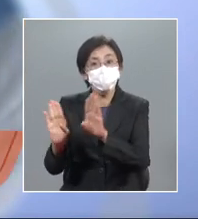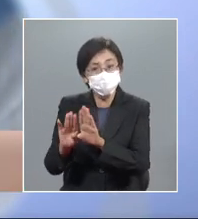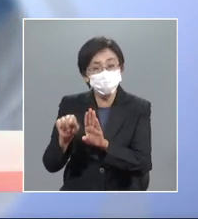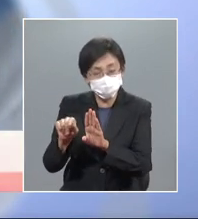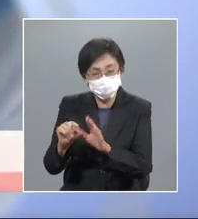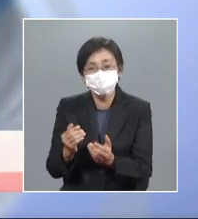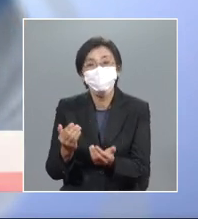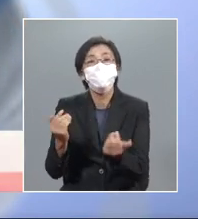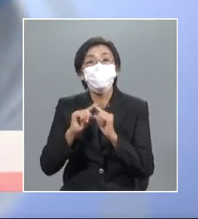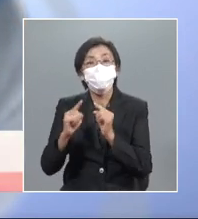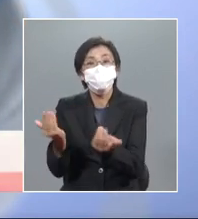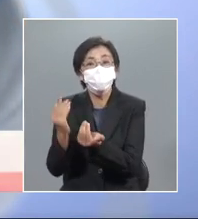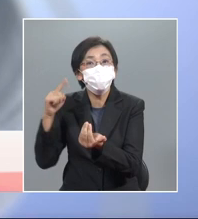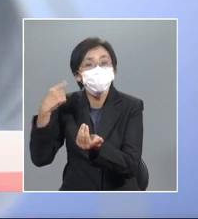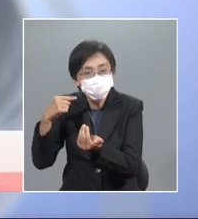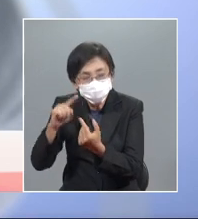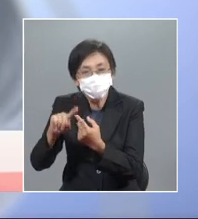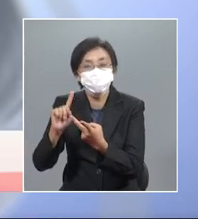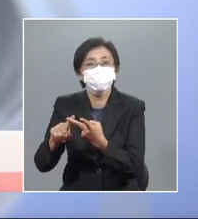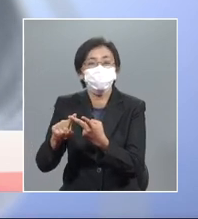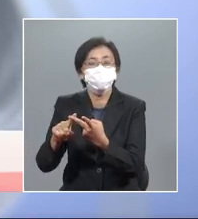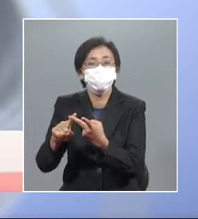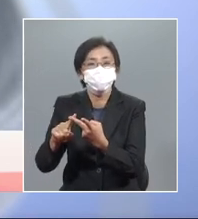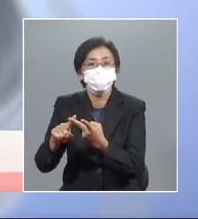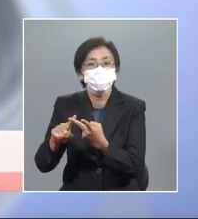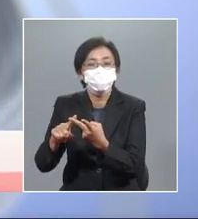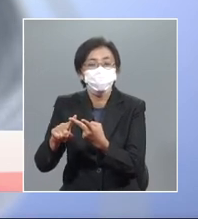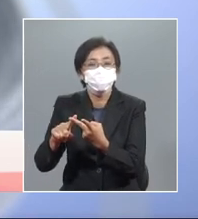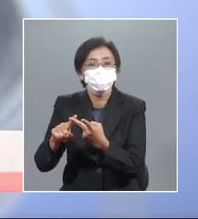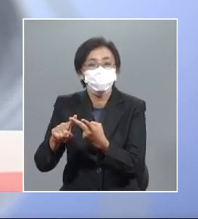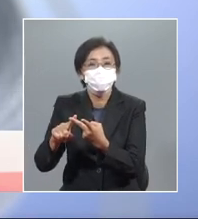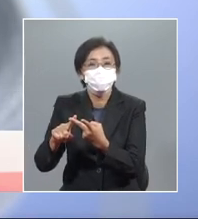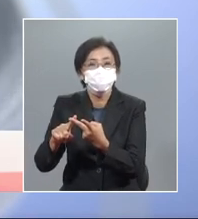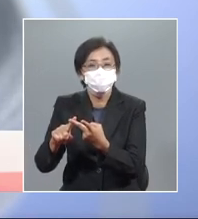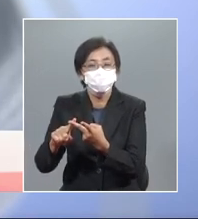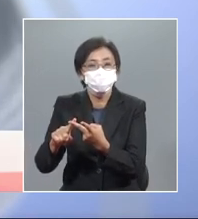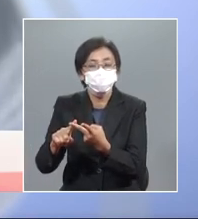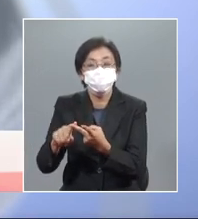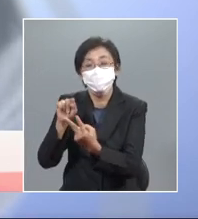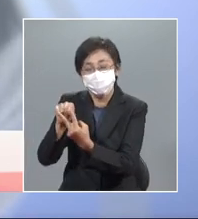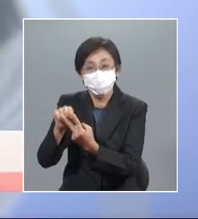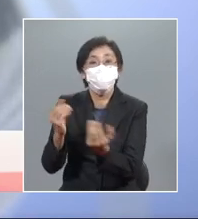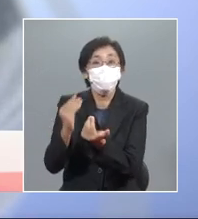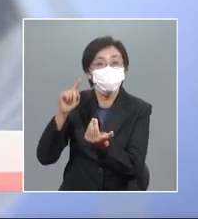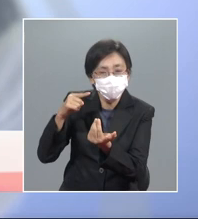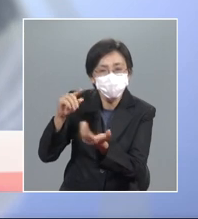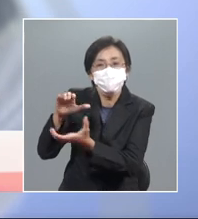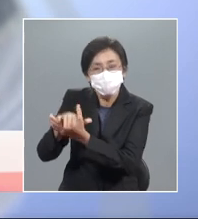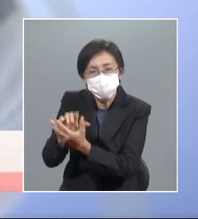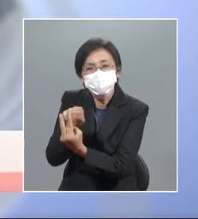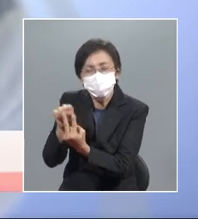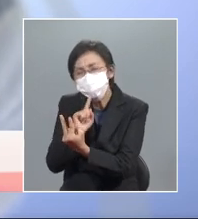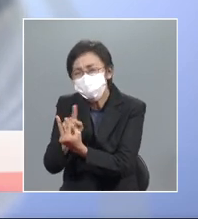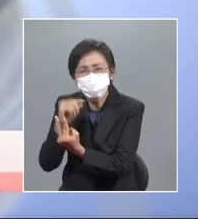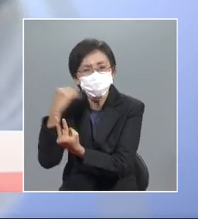เมื่อคือคุณไอซ์นะฮะแล้วก็ทางฝั่งของของคุณแบงค์สามีของน้องไอซ์เนี่ยตลอดค่ะแต่